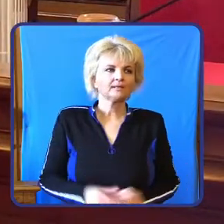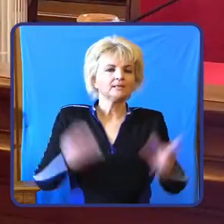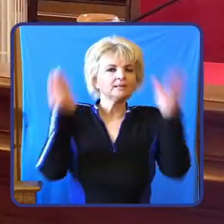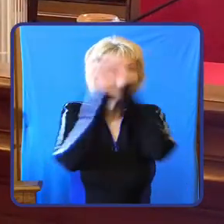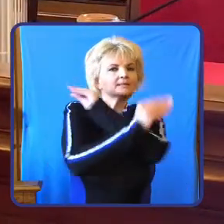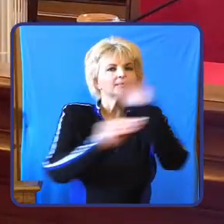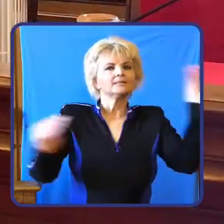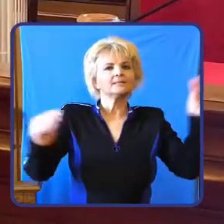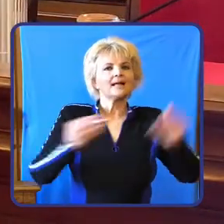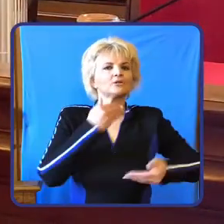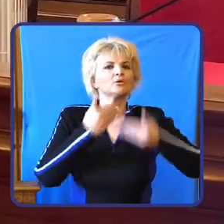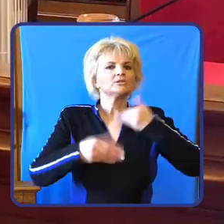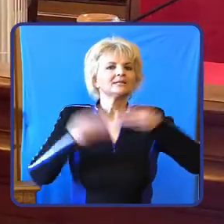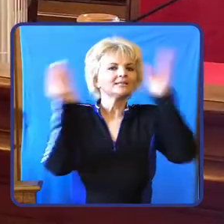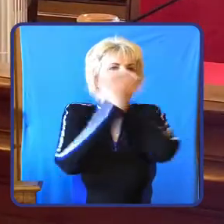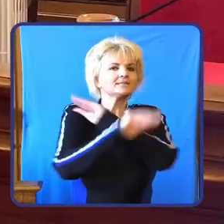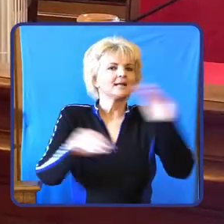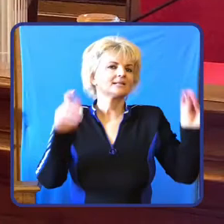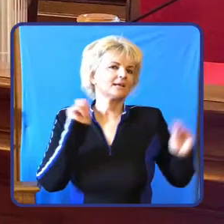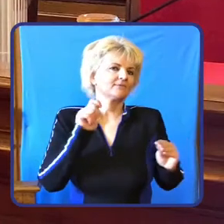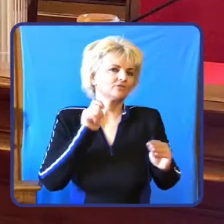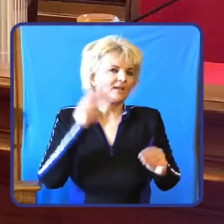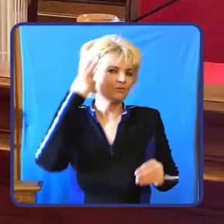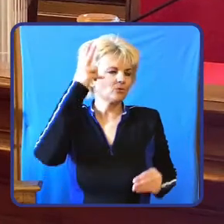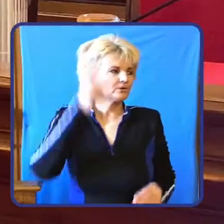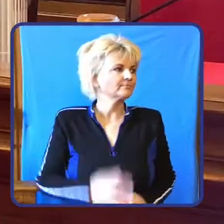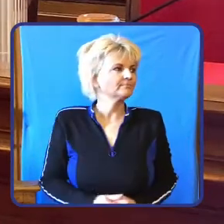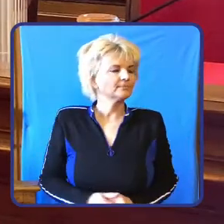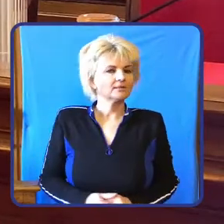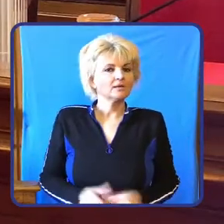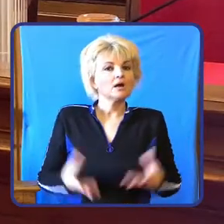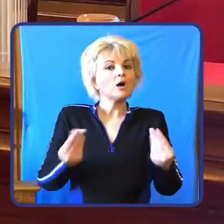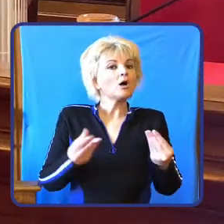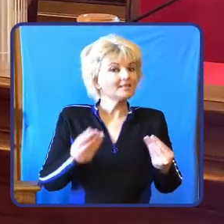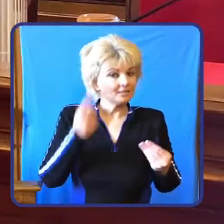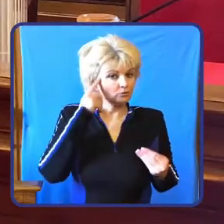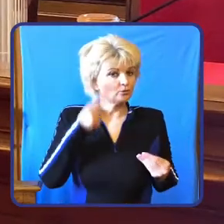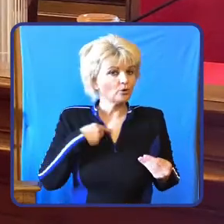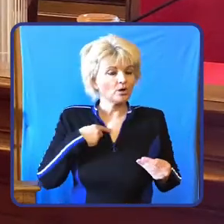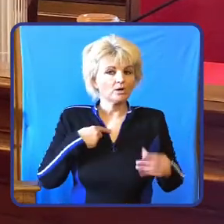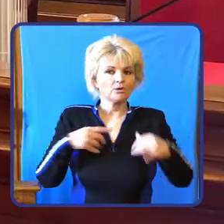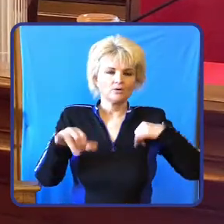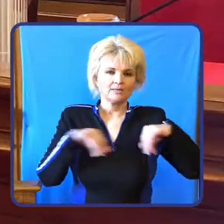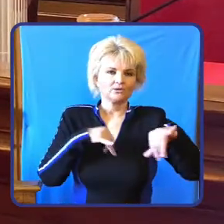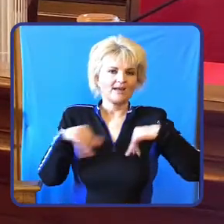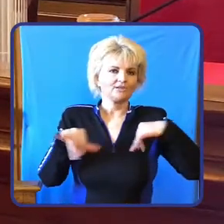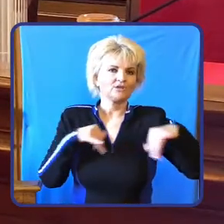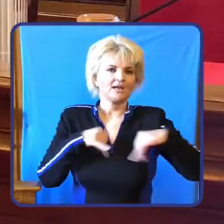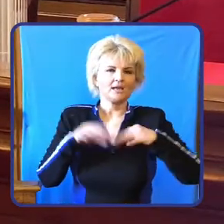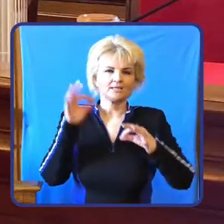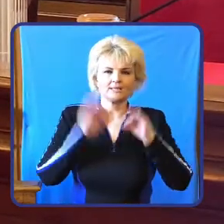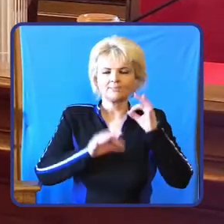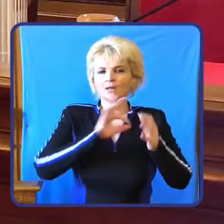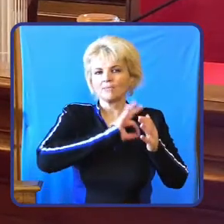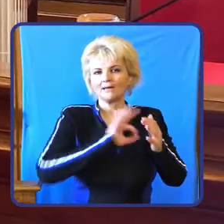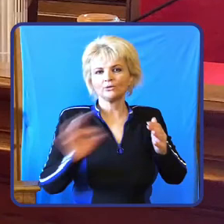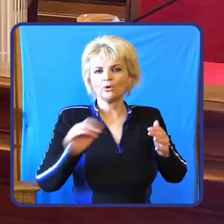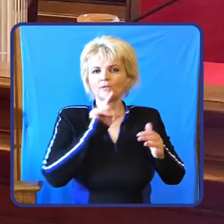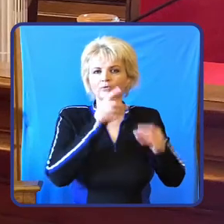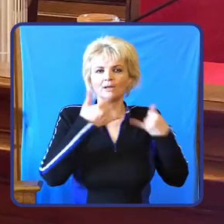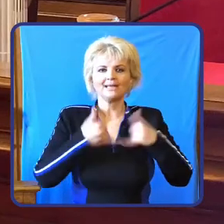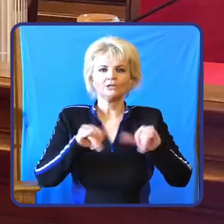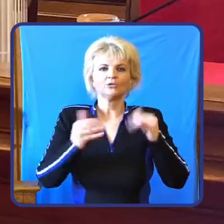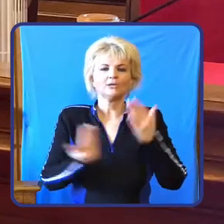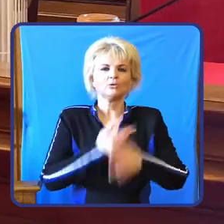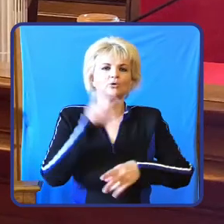Tisztelt közgyűlés, tisztelt képviselő úr! Annyit tudunk, hogy Vásárhelyen szeptembertől indul majd az